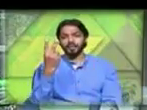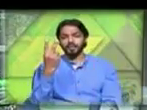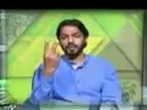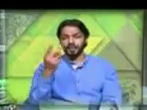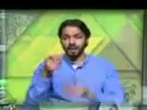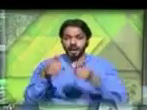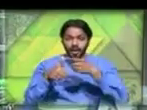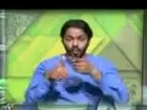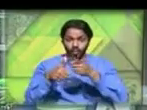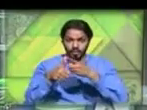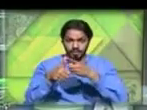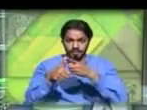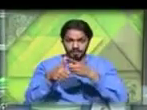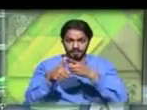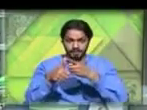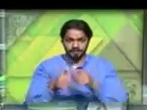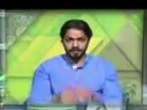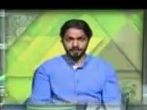دعاة